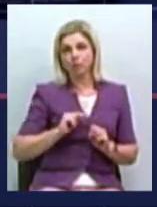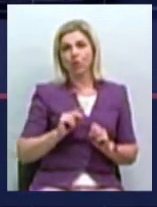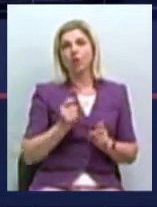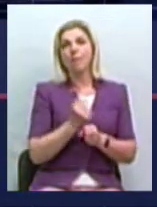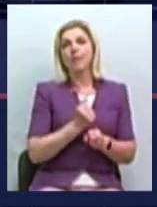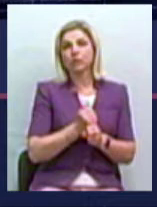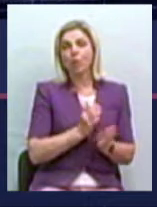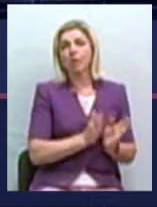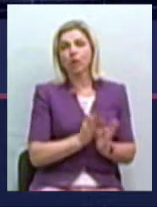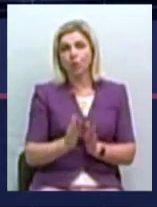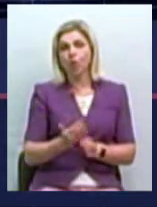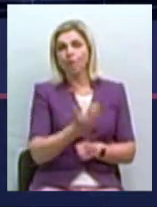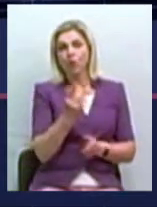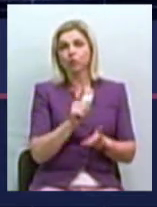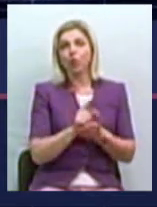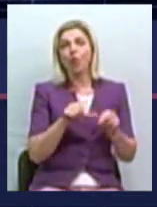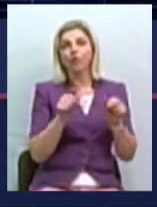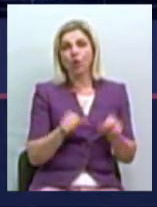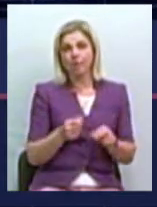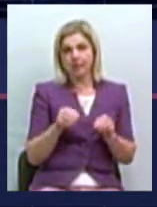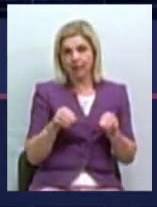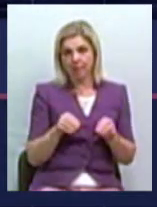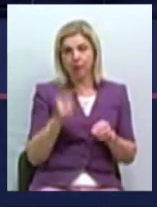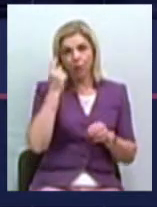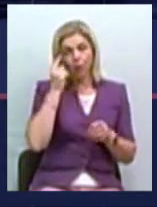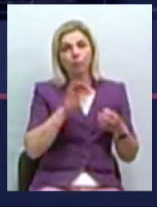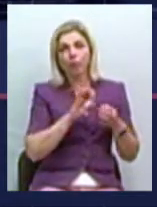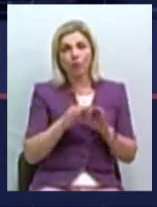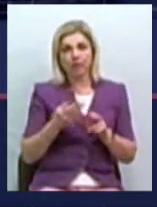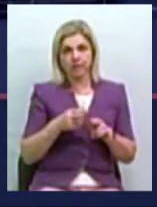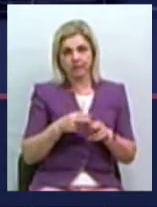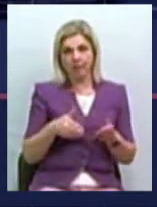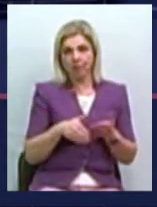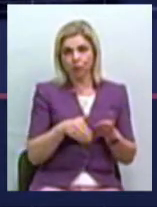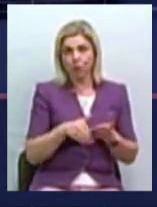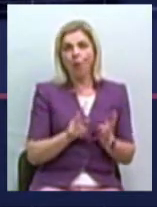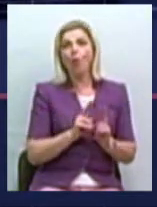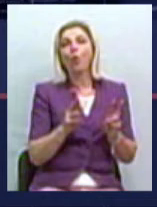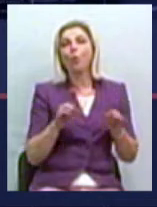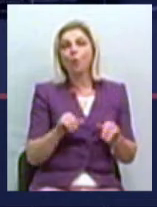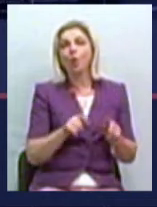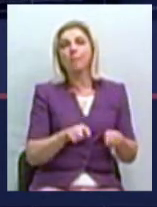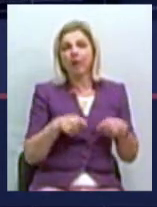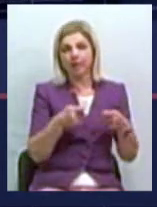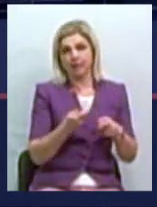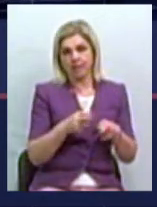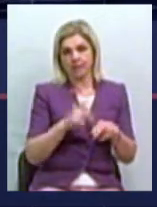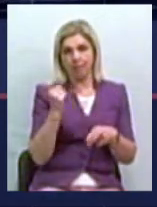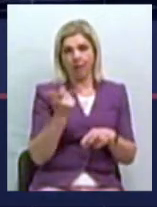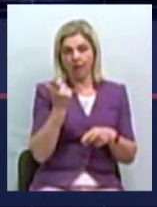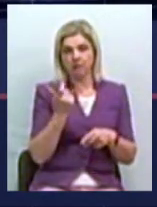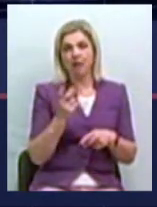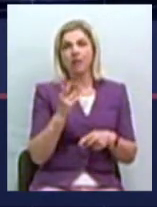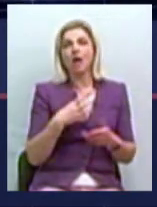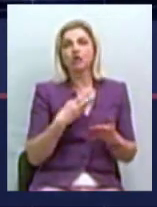методику. Вони мають оформити цю землю. Якимось чином продумати цю методику? Кому конкретно передати це на баланс? Ми зі свого